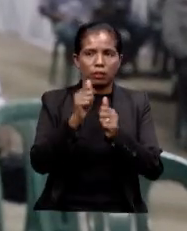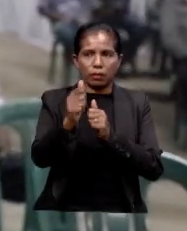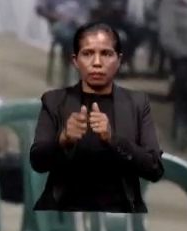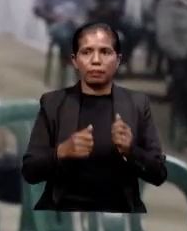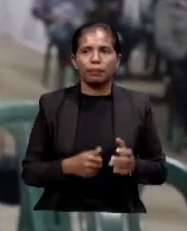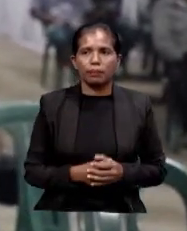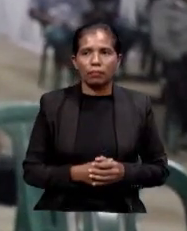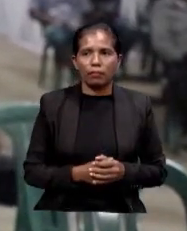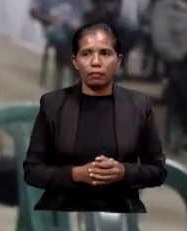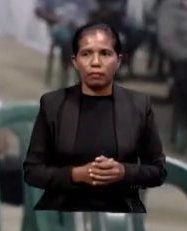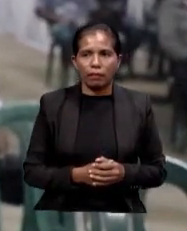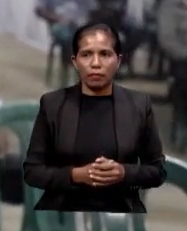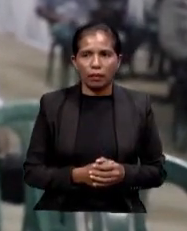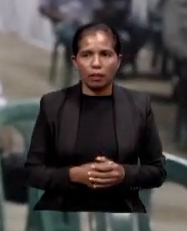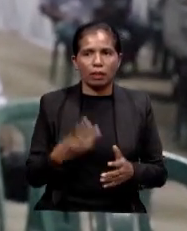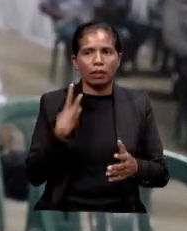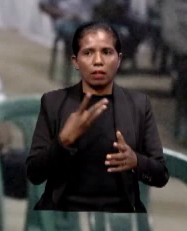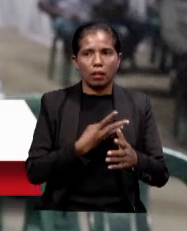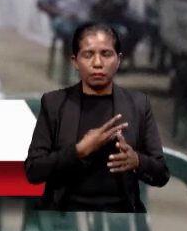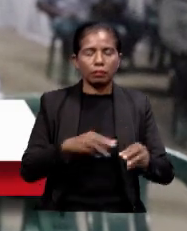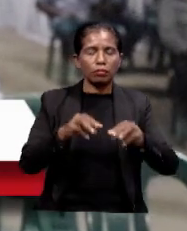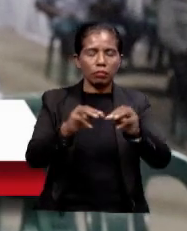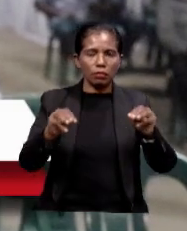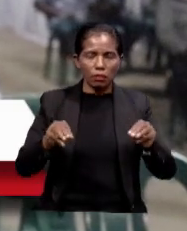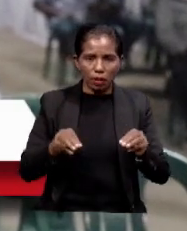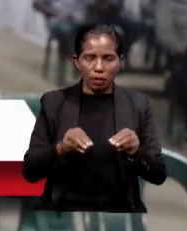yang kami pengusi